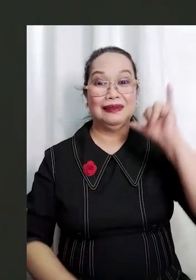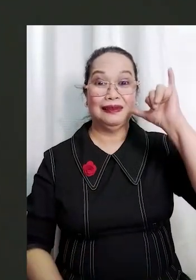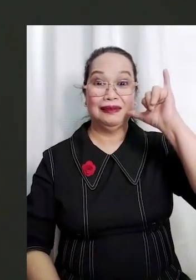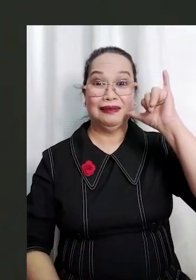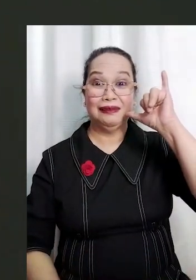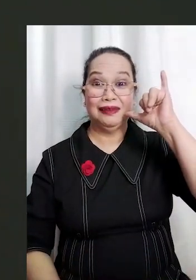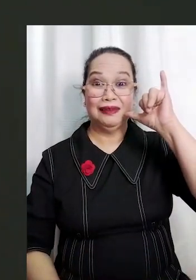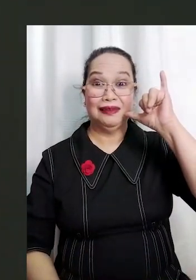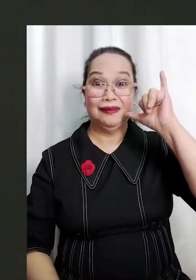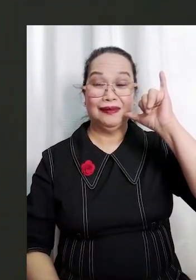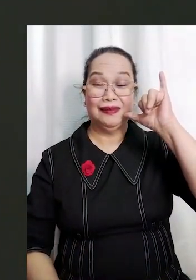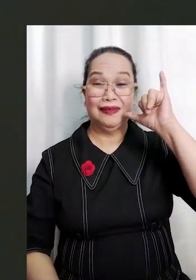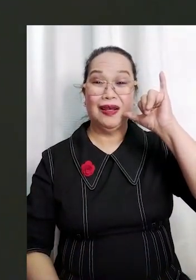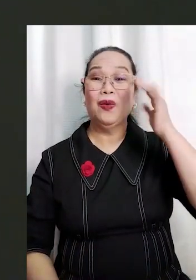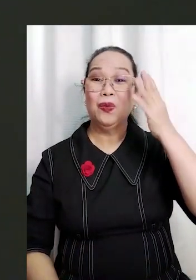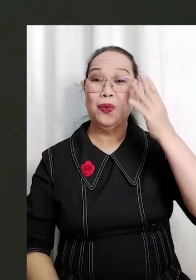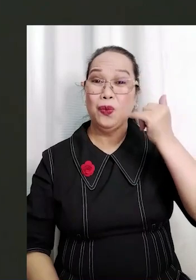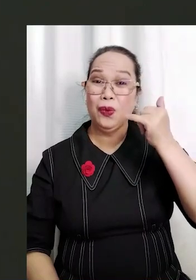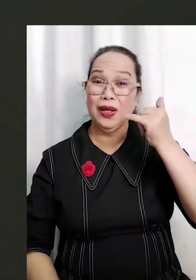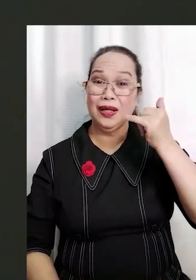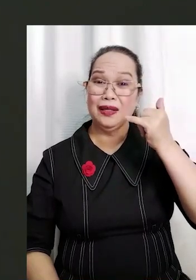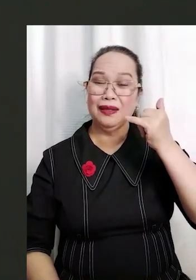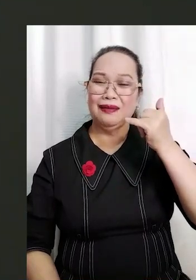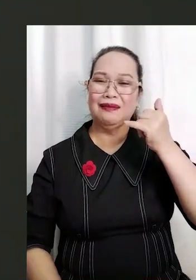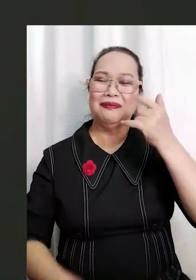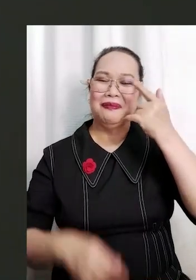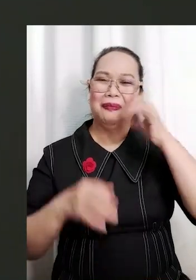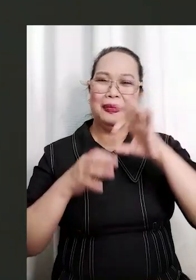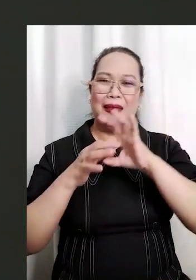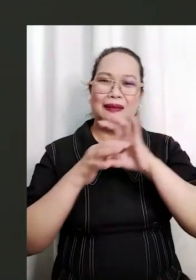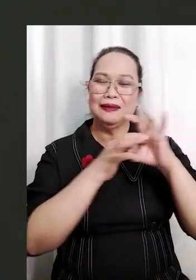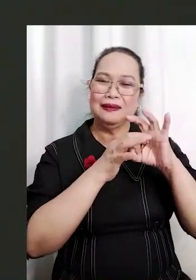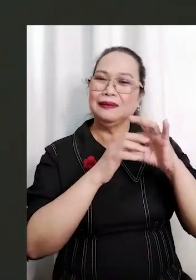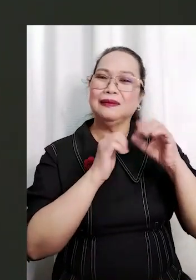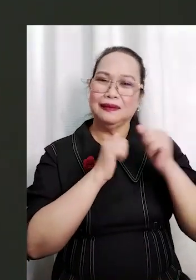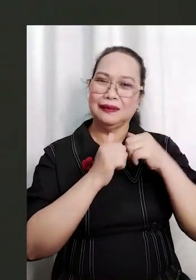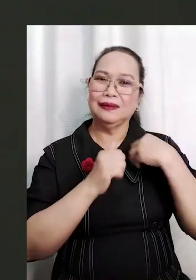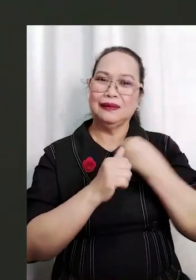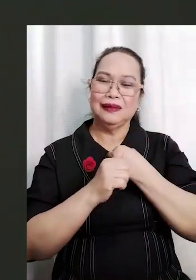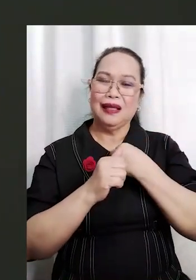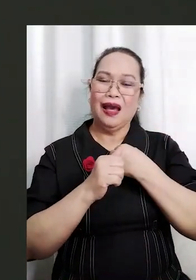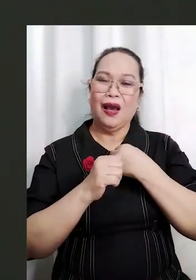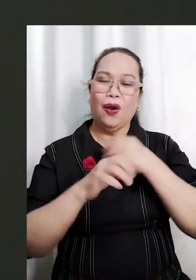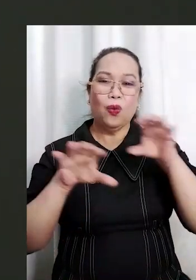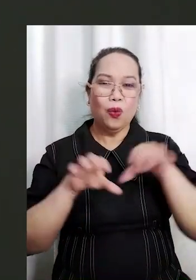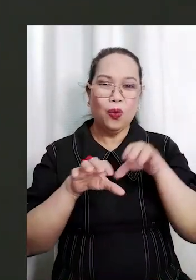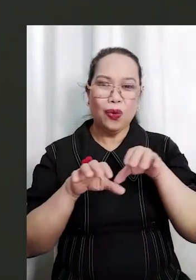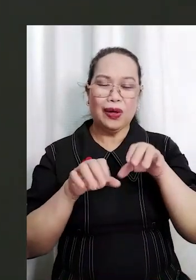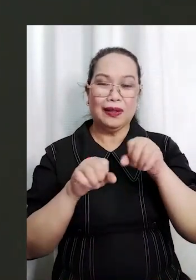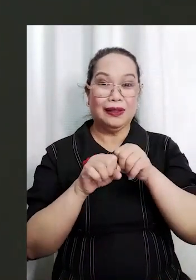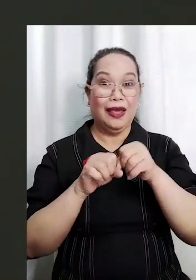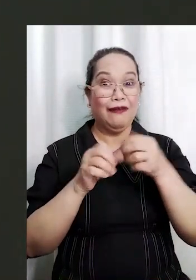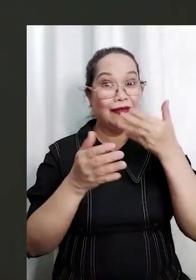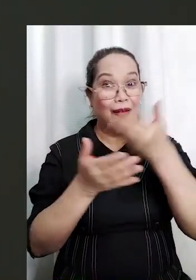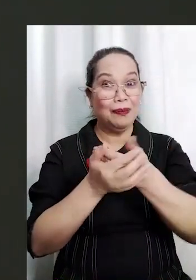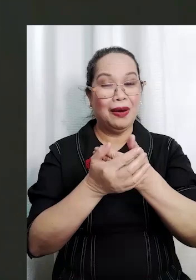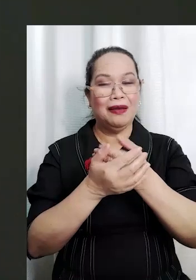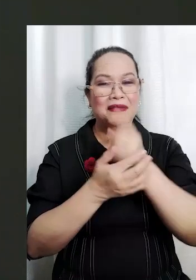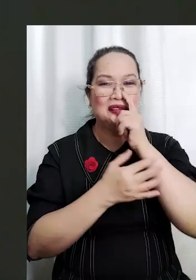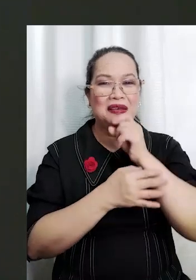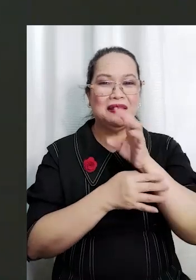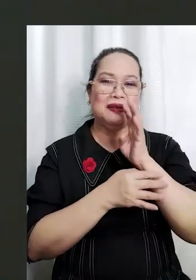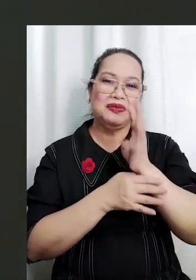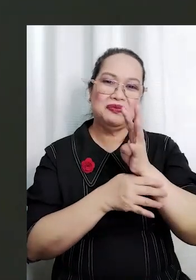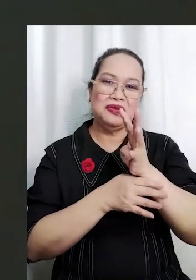suicidal. Bakit? Kasi yung identity nila nakatali doon sa kanilang karera. At pag umabot na ng